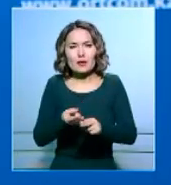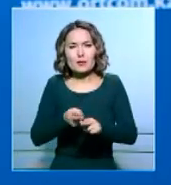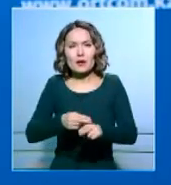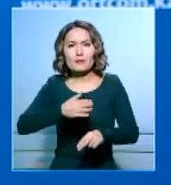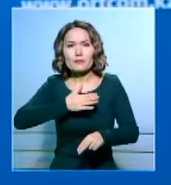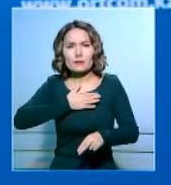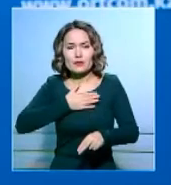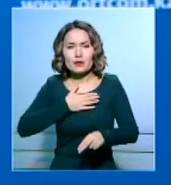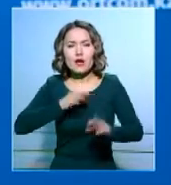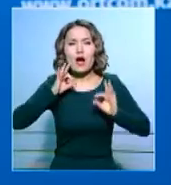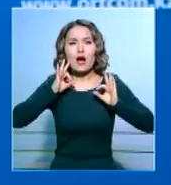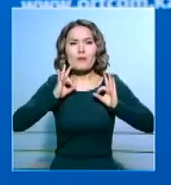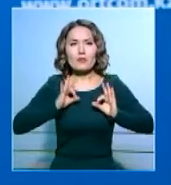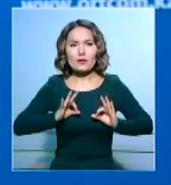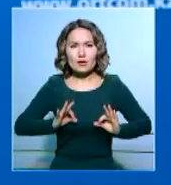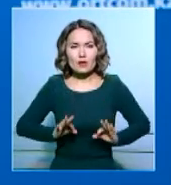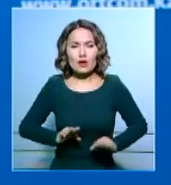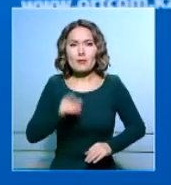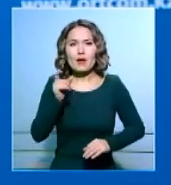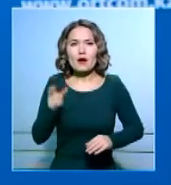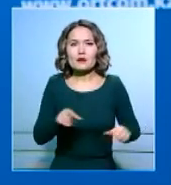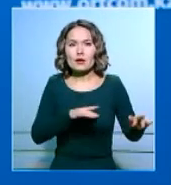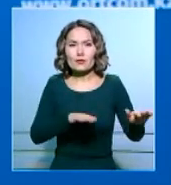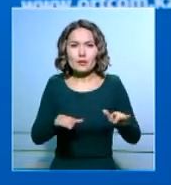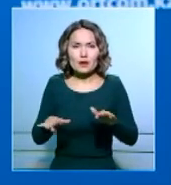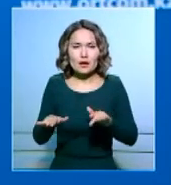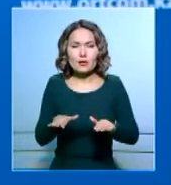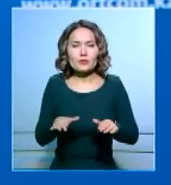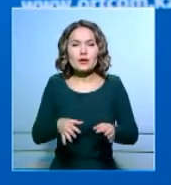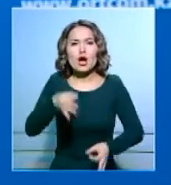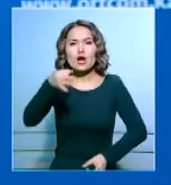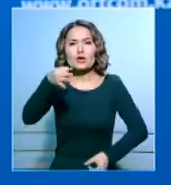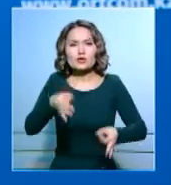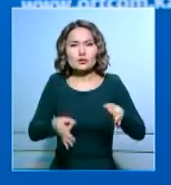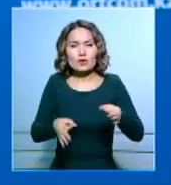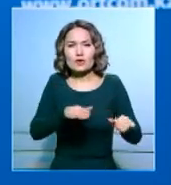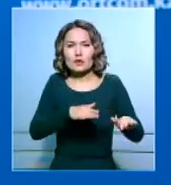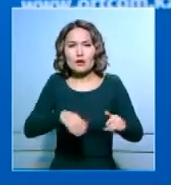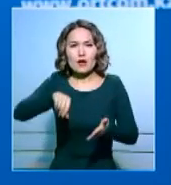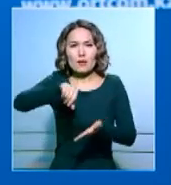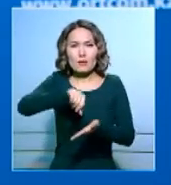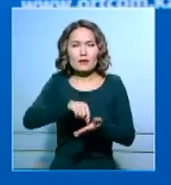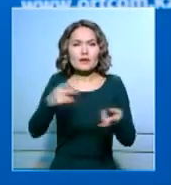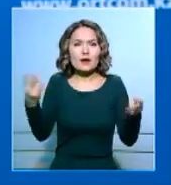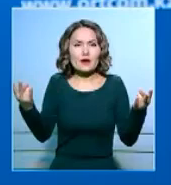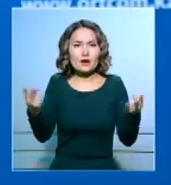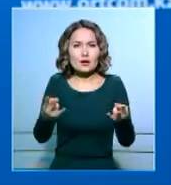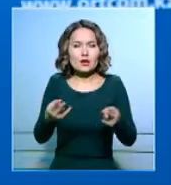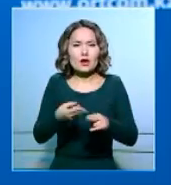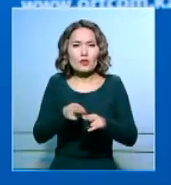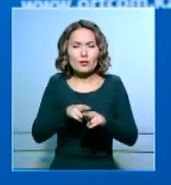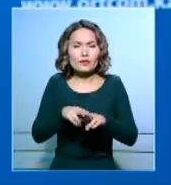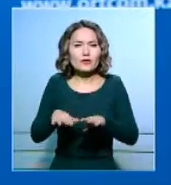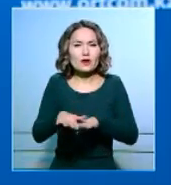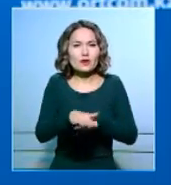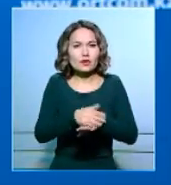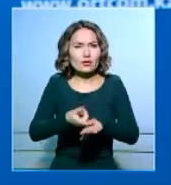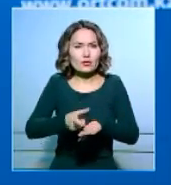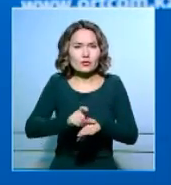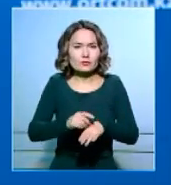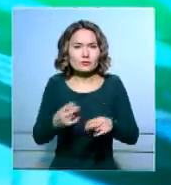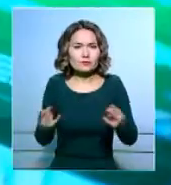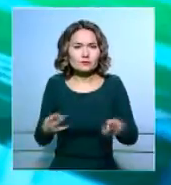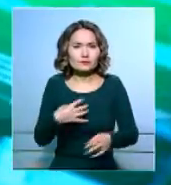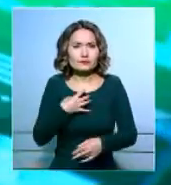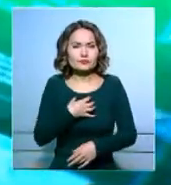негізінде прокурорлардың азаматтық істер бойынша сот процесіне қатысу қажеттілігі, қоғамдық қажеттілігі болмай отыр.